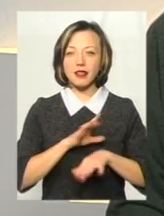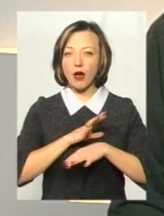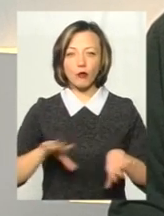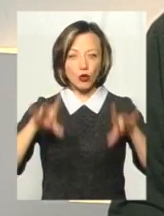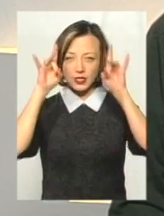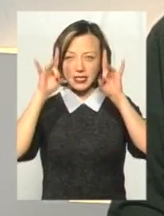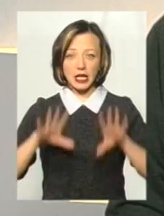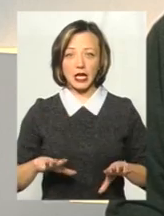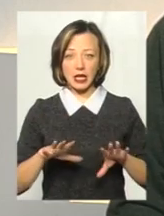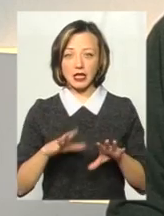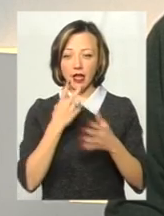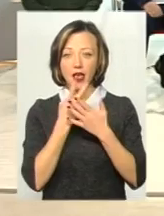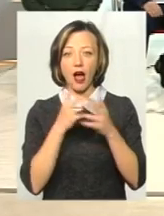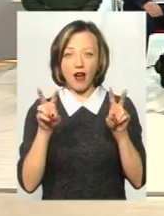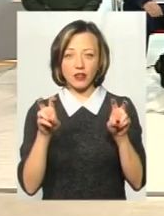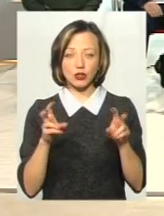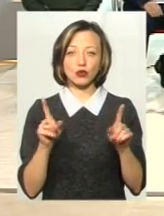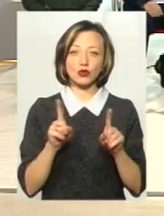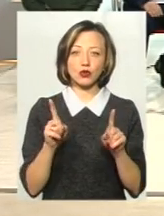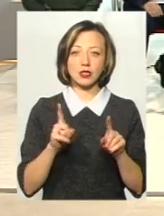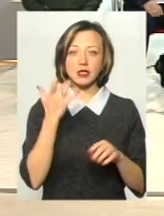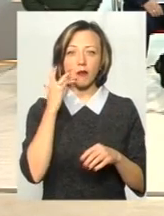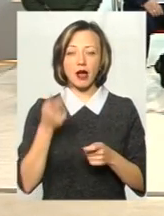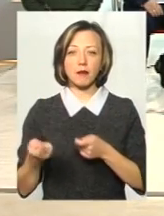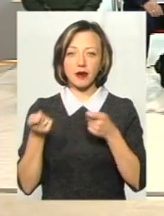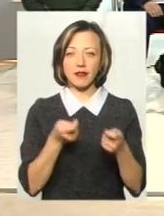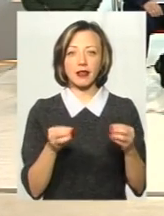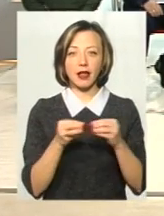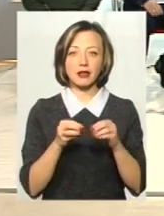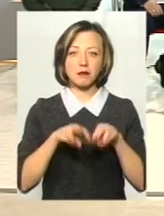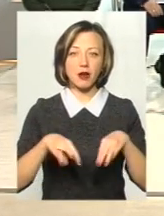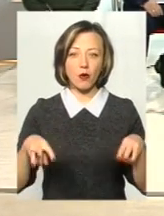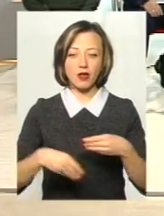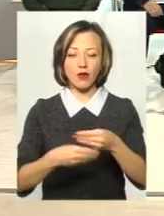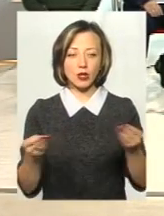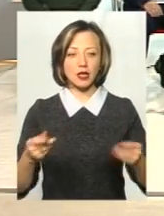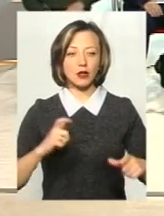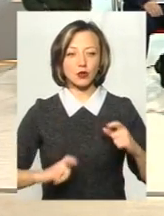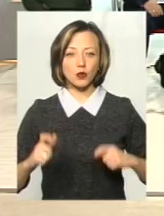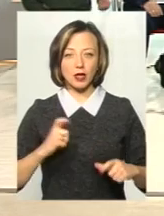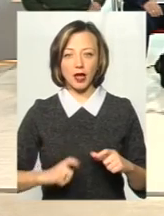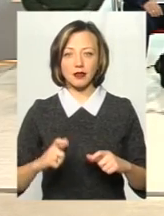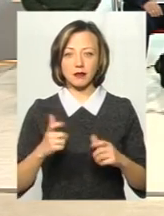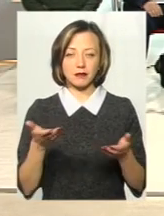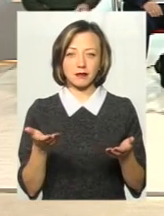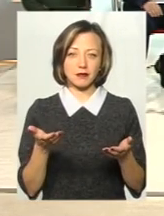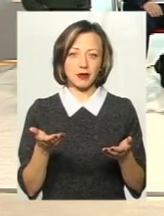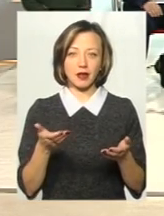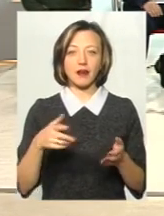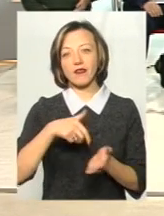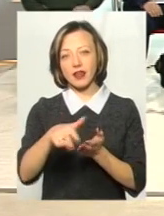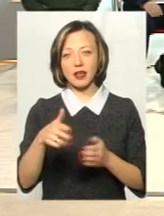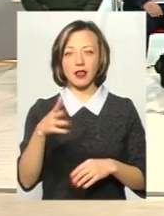стихійне явище. От не можна так казати, що там з Америки привезли 10 мільйонів, роздали студентам, метро людям. І кажуть,